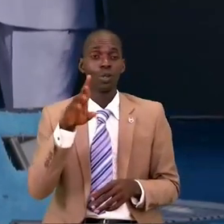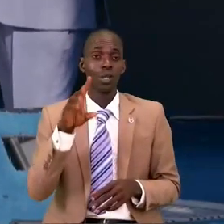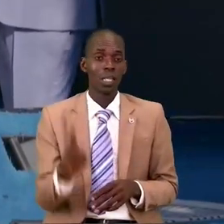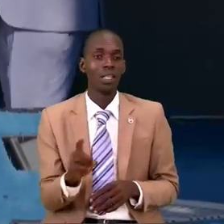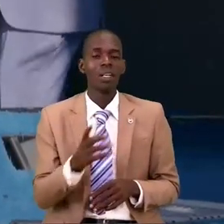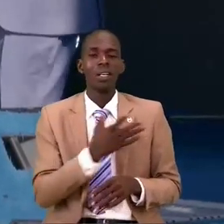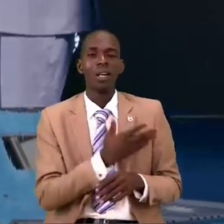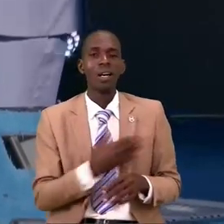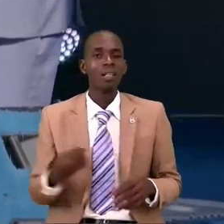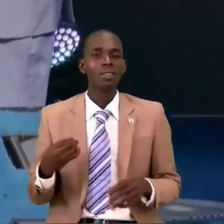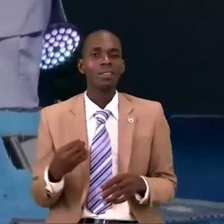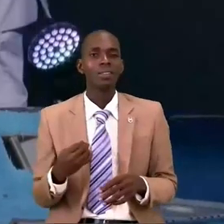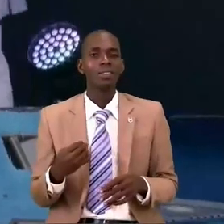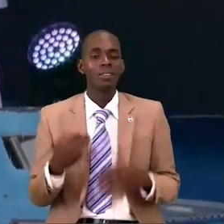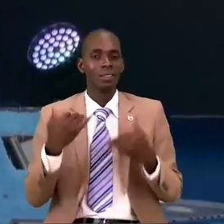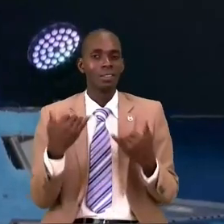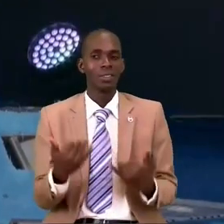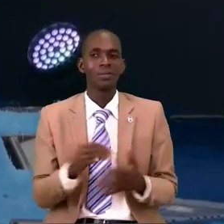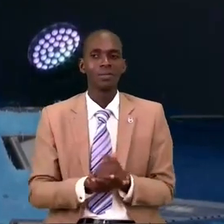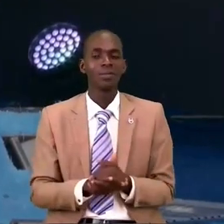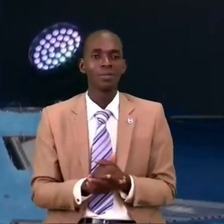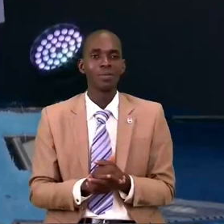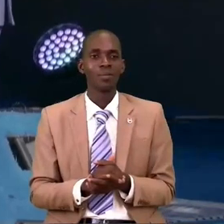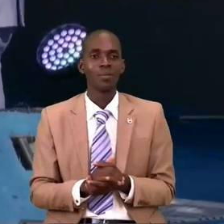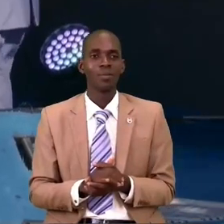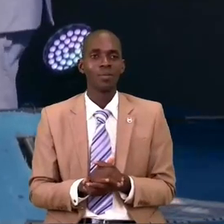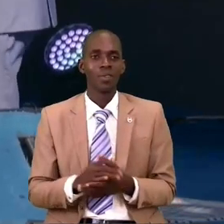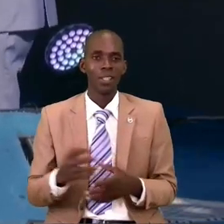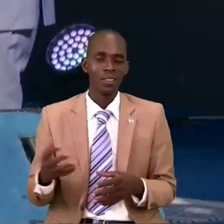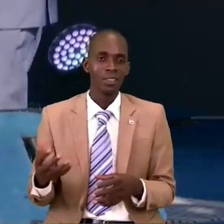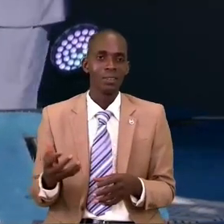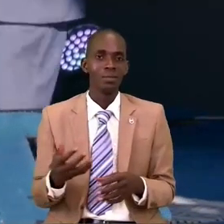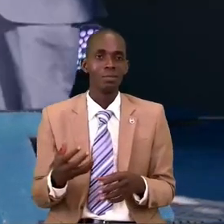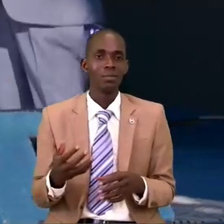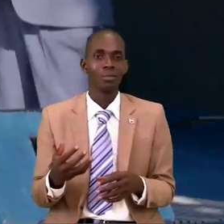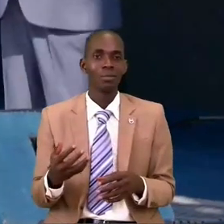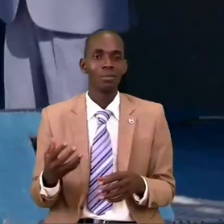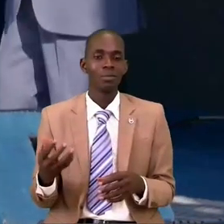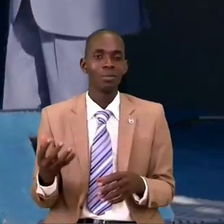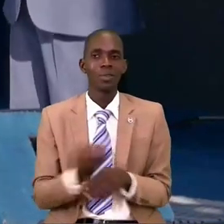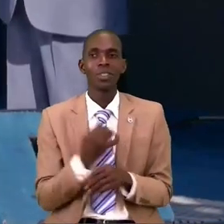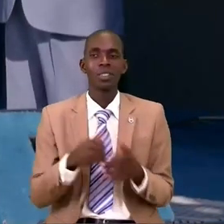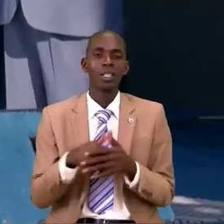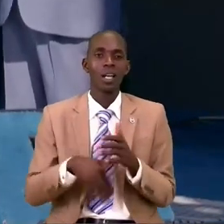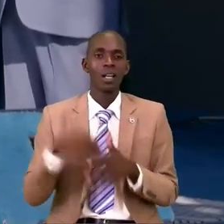Il saisit de son épée qu'il tira du fourreau, le tua.